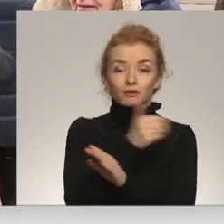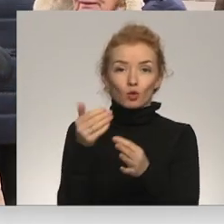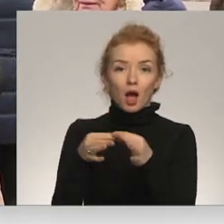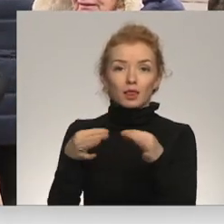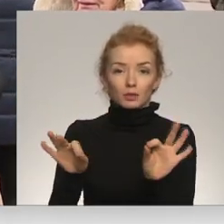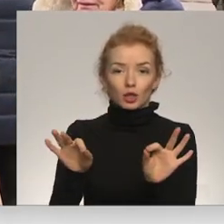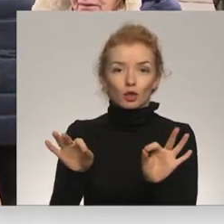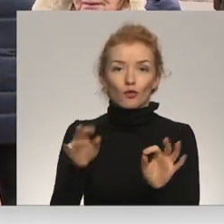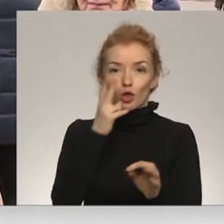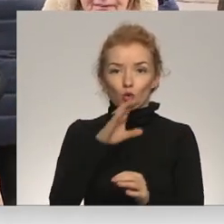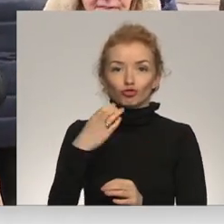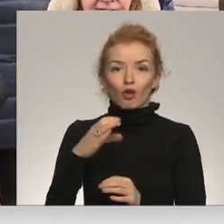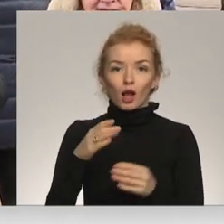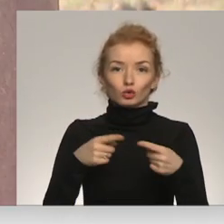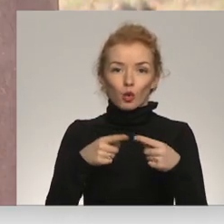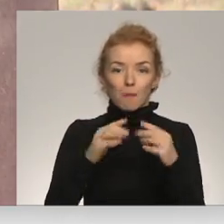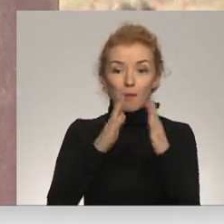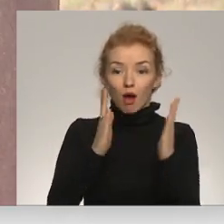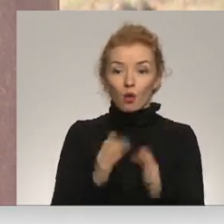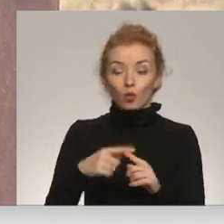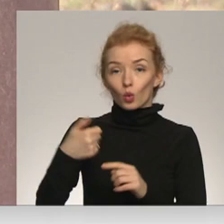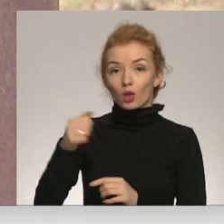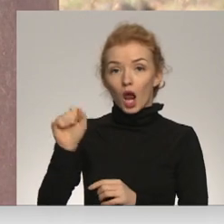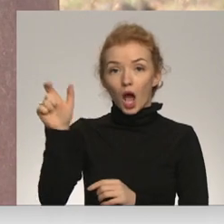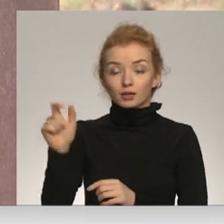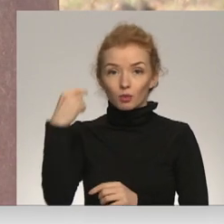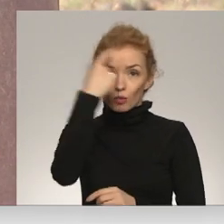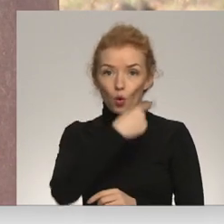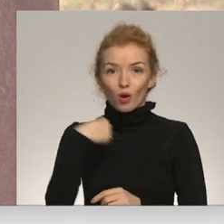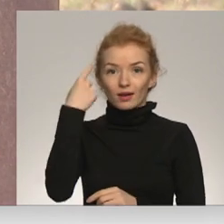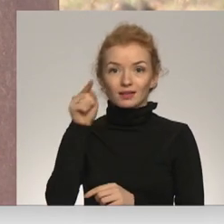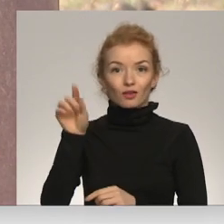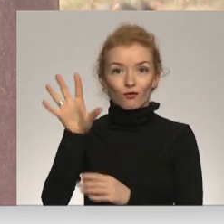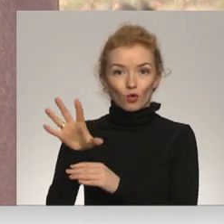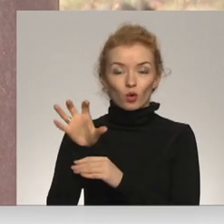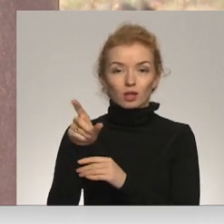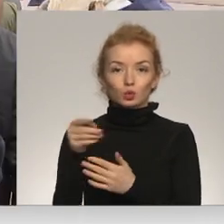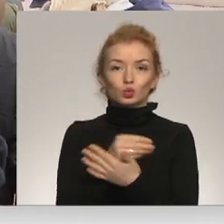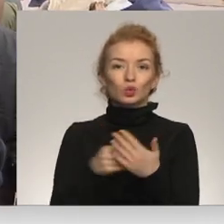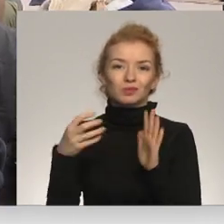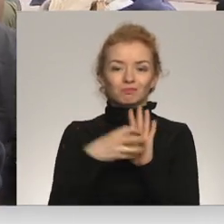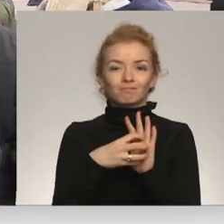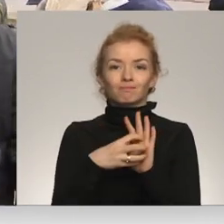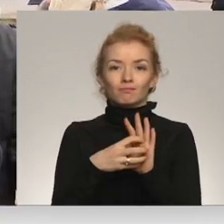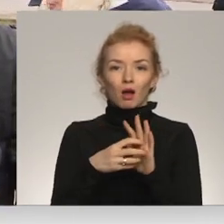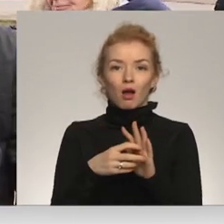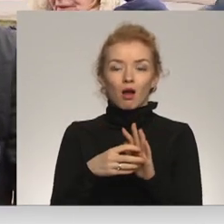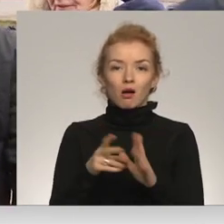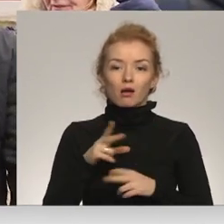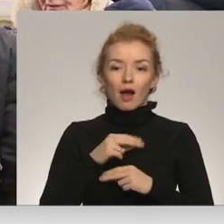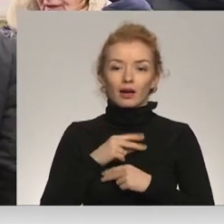Čekas mājā Rīgā. Gunāra Astras portrets no tās fotogrāfijas simbolizē garīgo